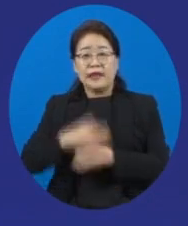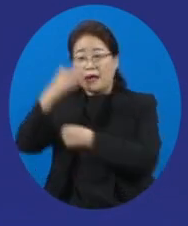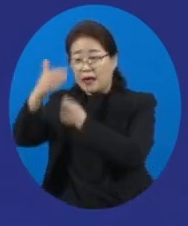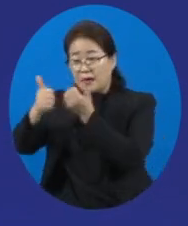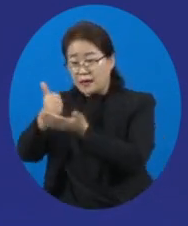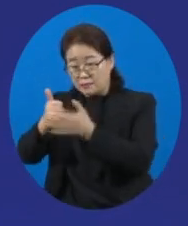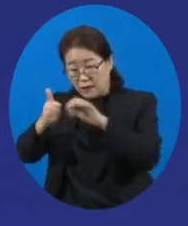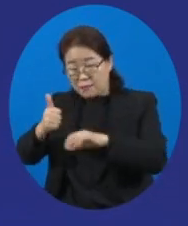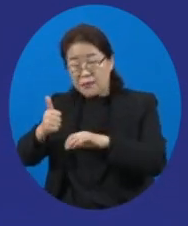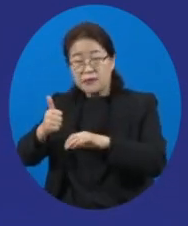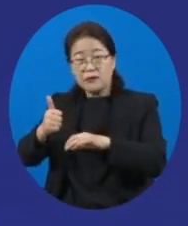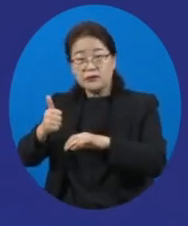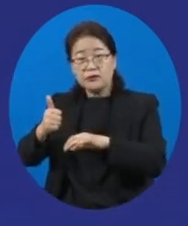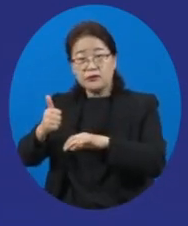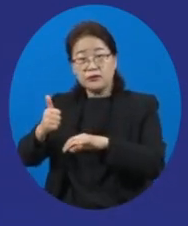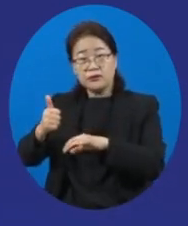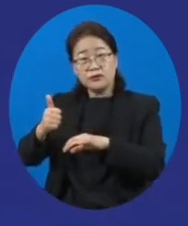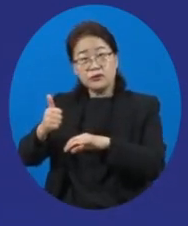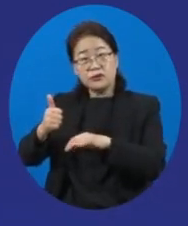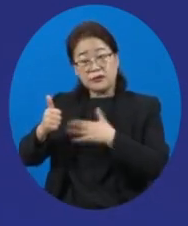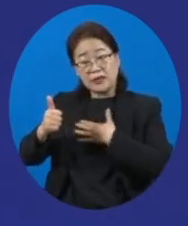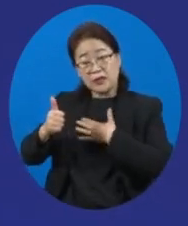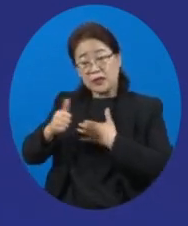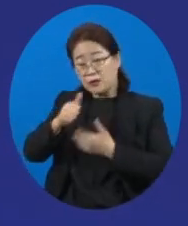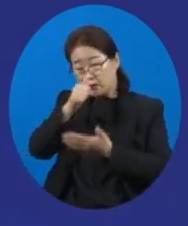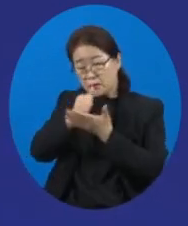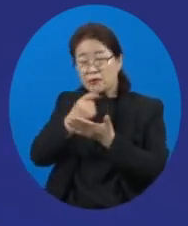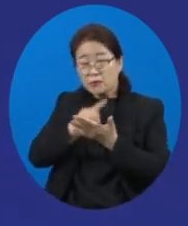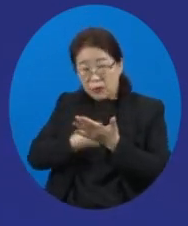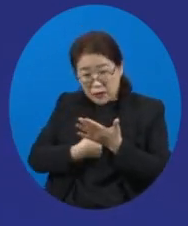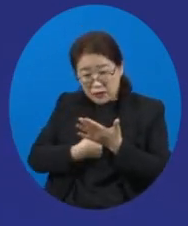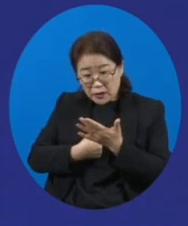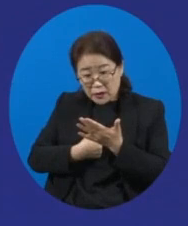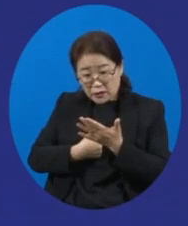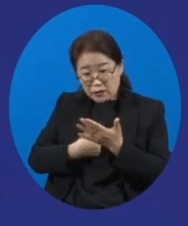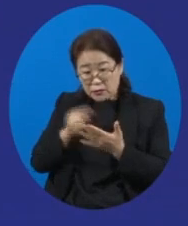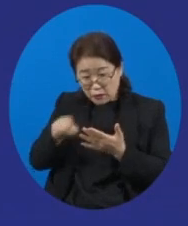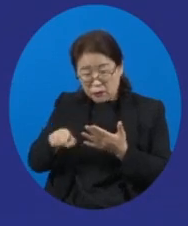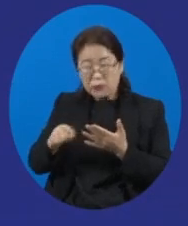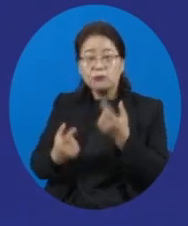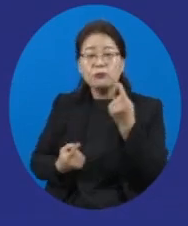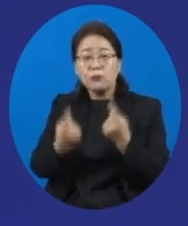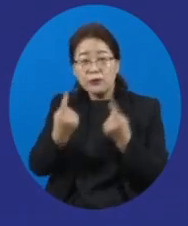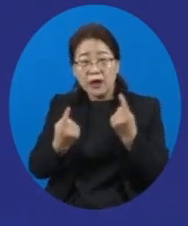하나님 앞에서는요, 내가 죄를 지었다는 그 사실보다